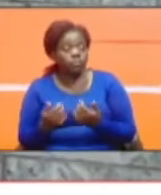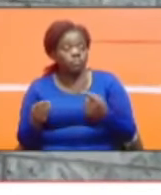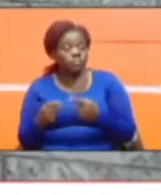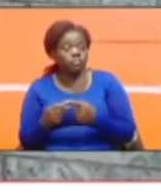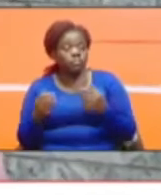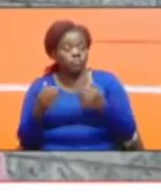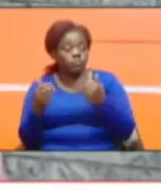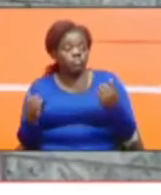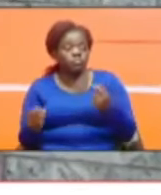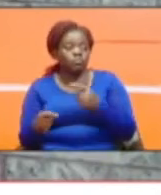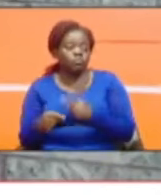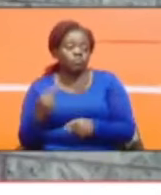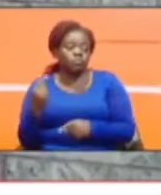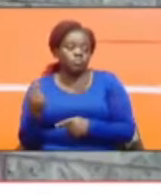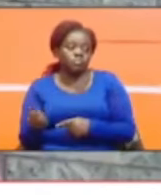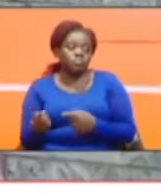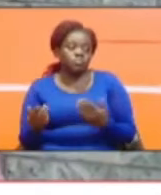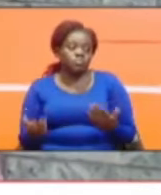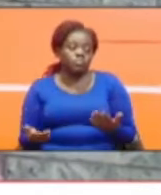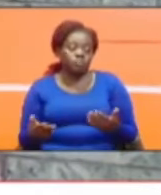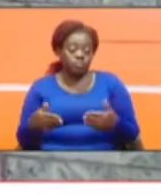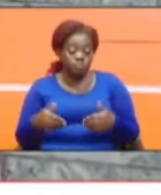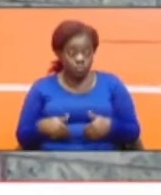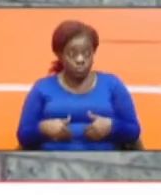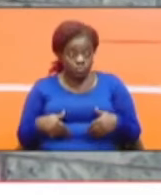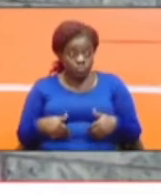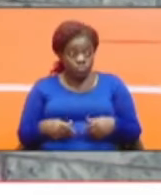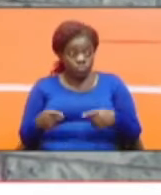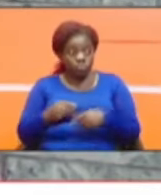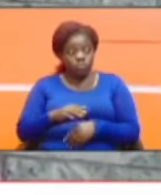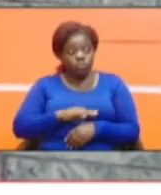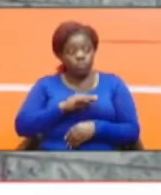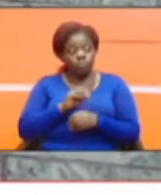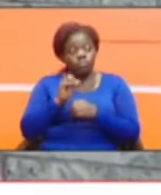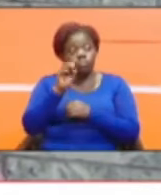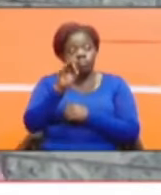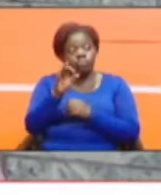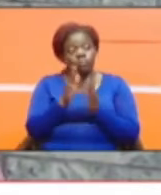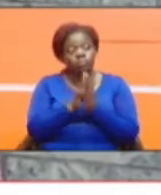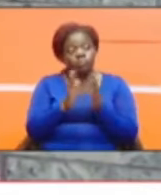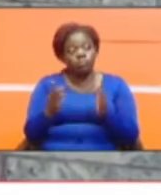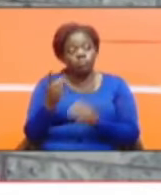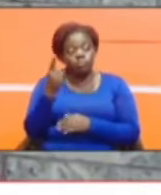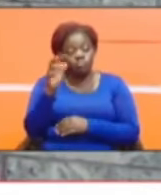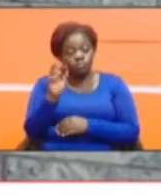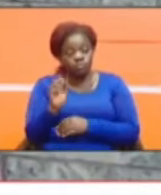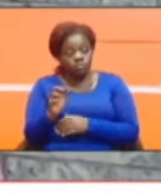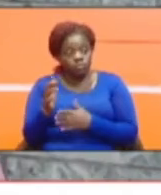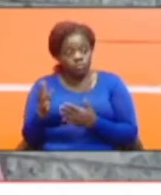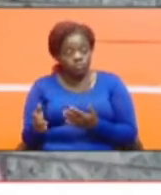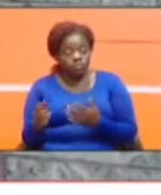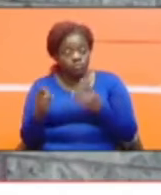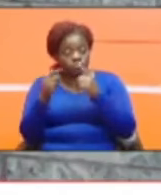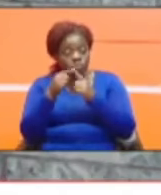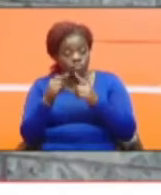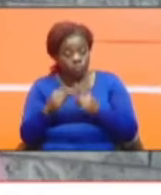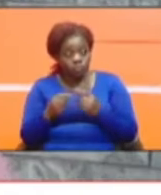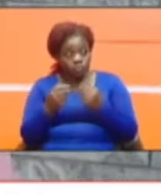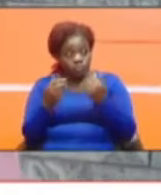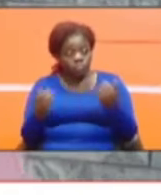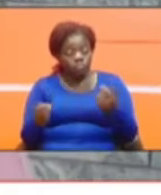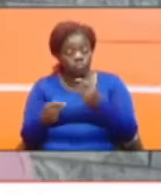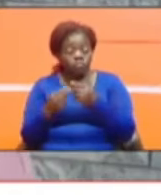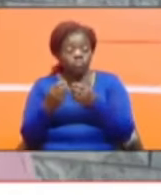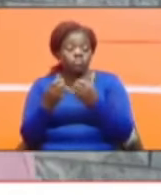n'abaana abetta obwesi ba adolescents abaana okuva ku myaka 13 mpaka 18 statistics y'abaana abese